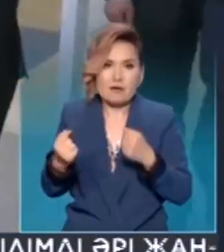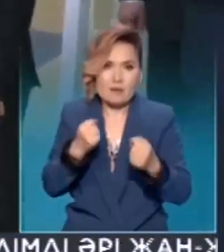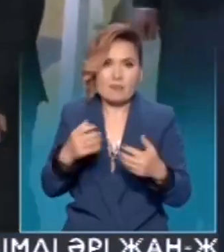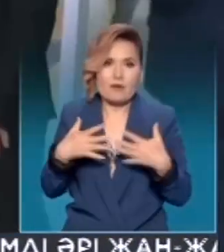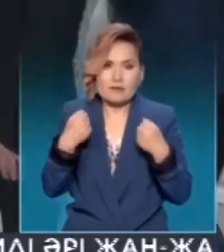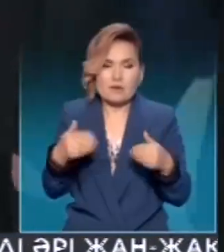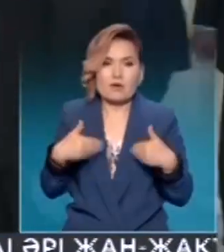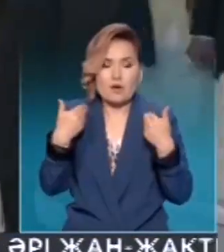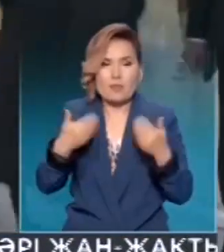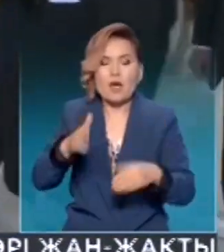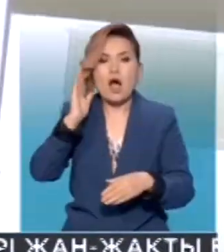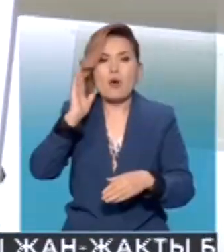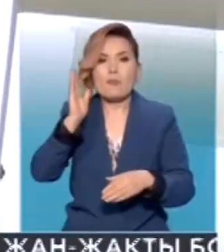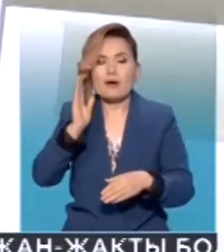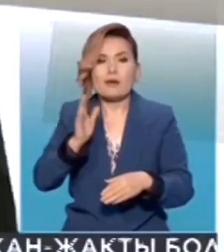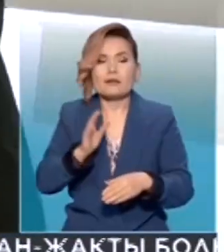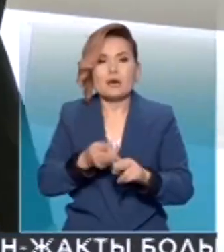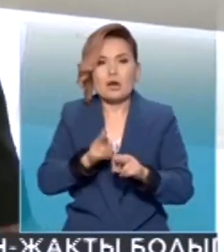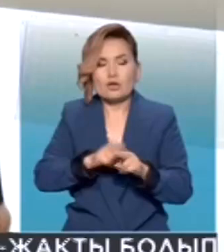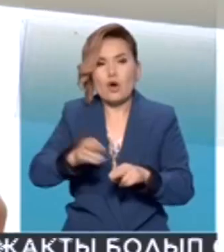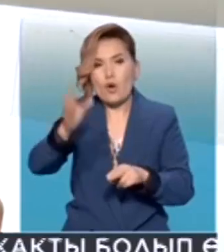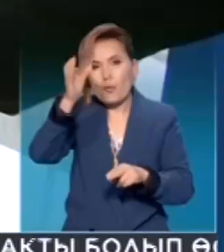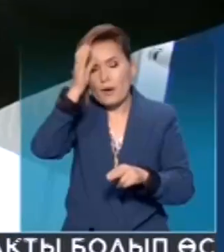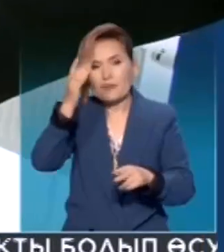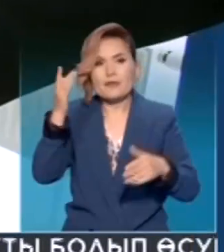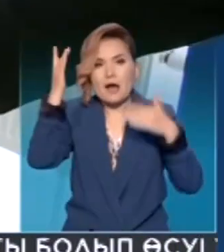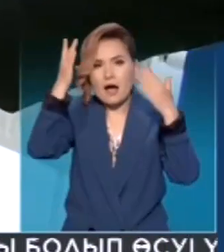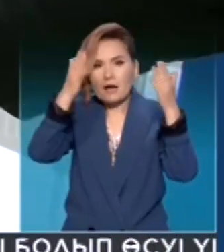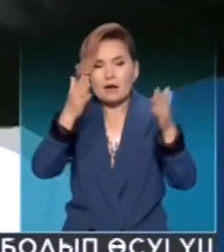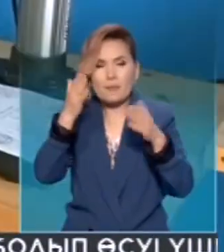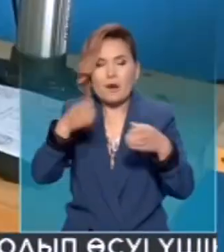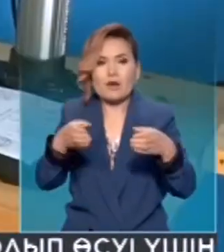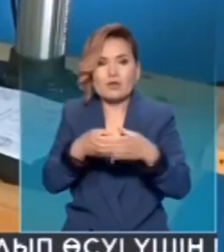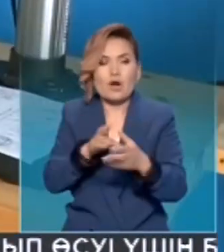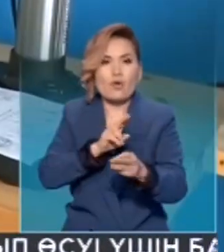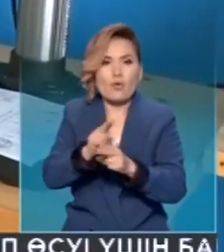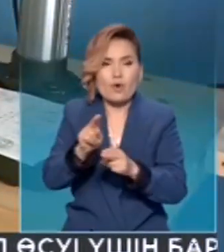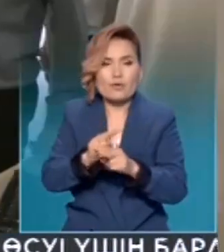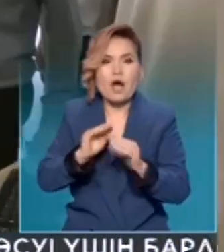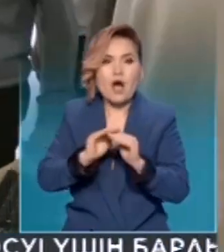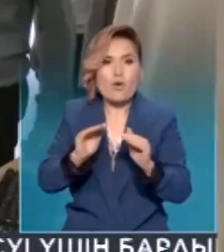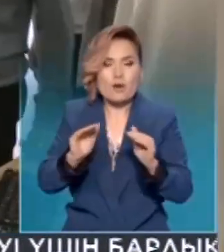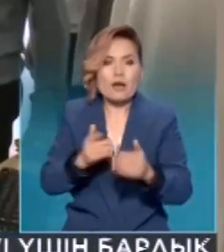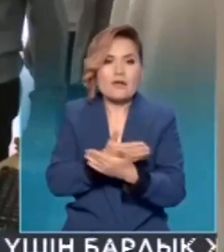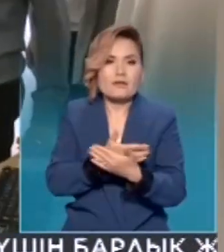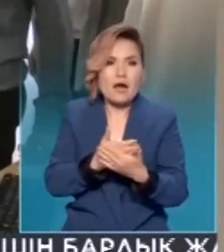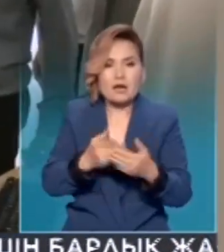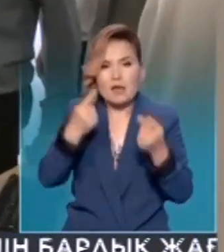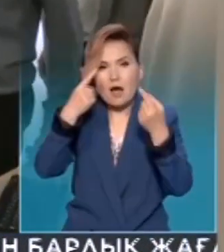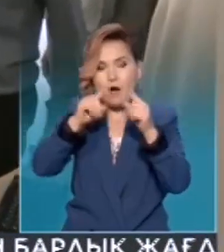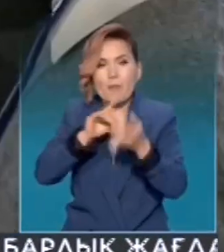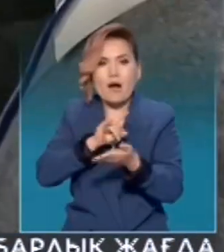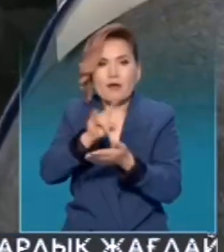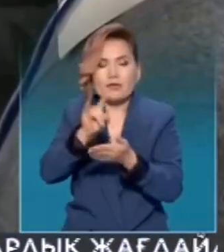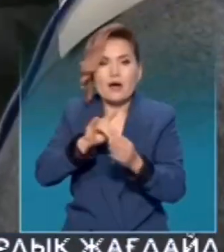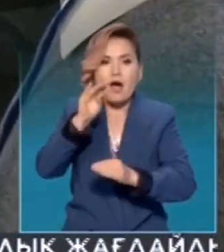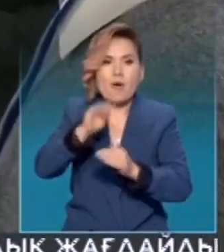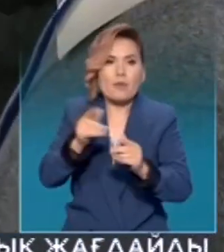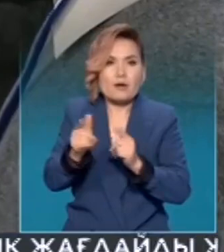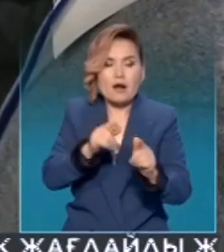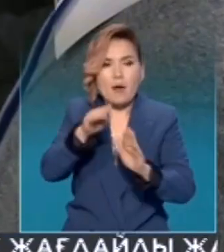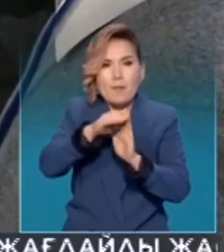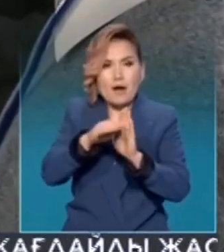Ал бұл болашақта Илон Маск секілді болуды армандайтындардың үйірмесі. Оқушылар мұнда авиамодельдеумен айналысады, бағдарламалауды